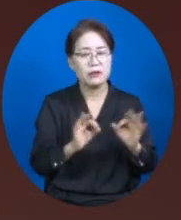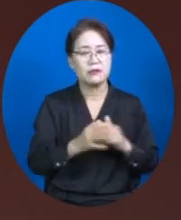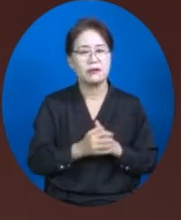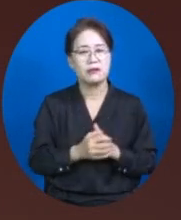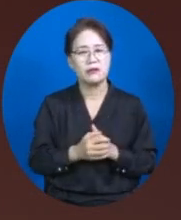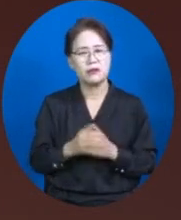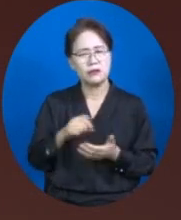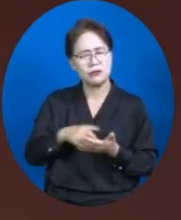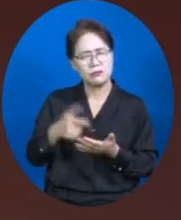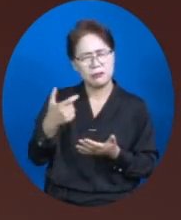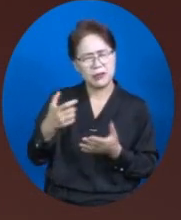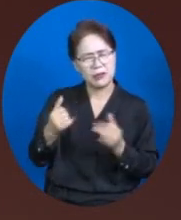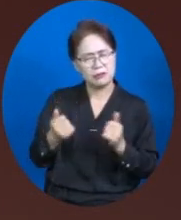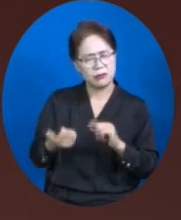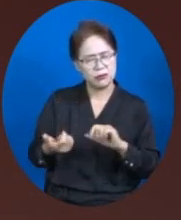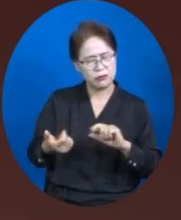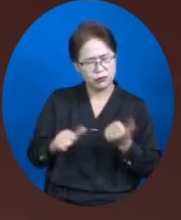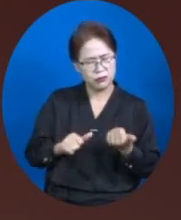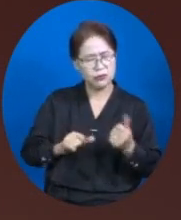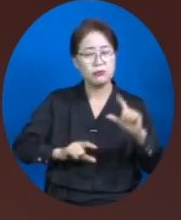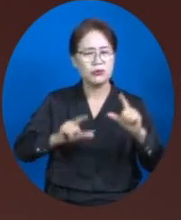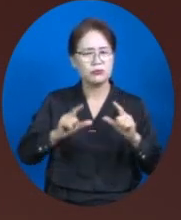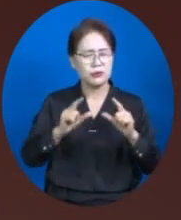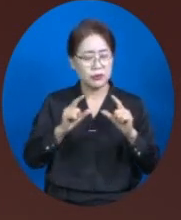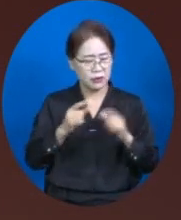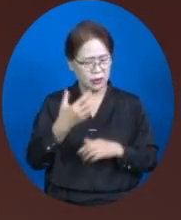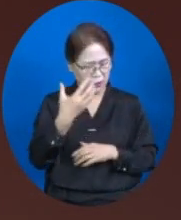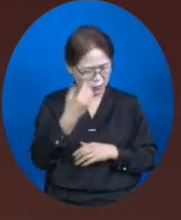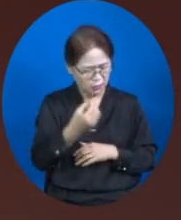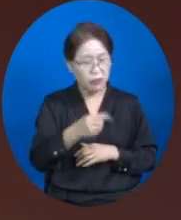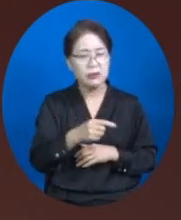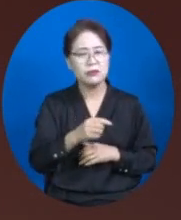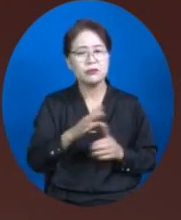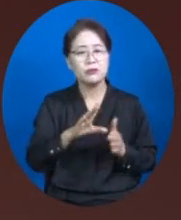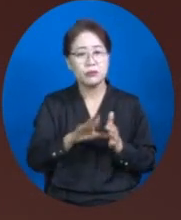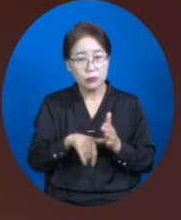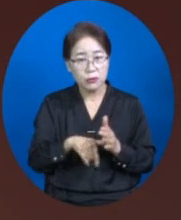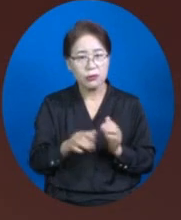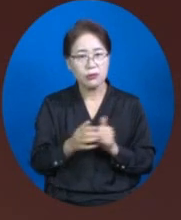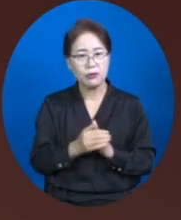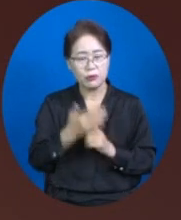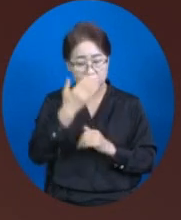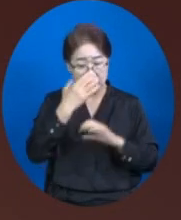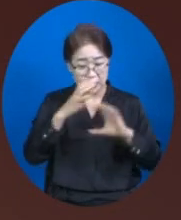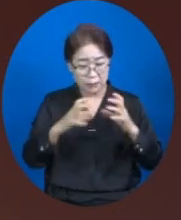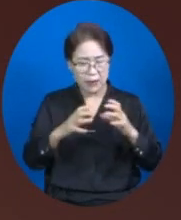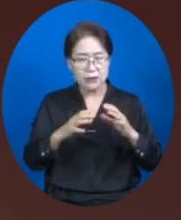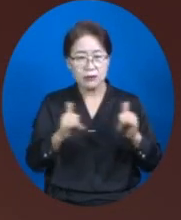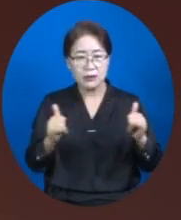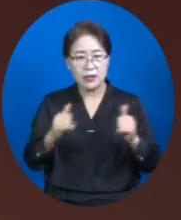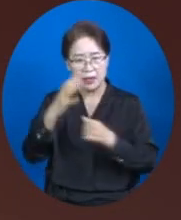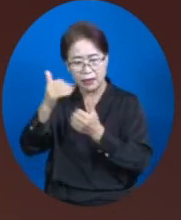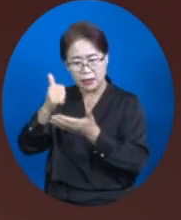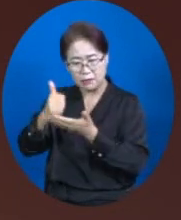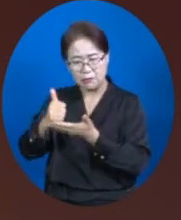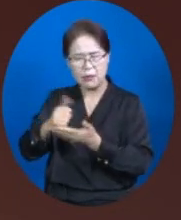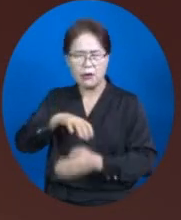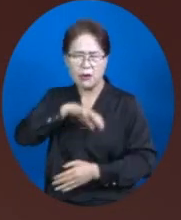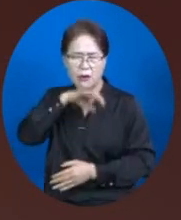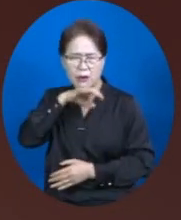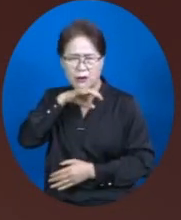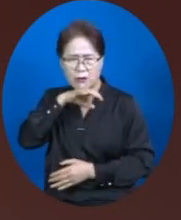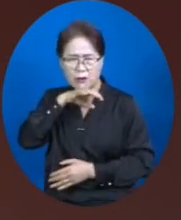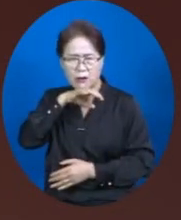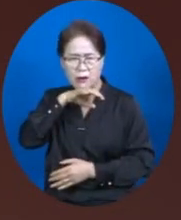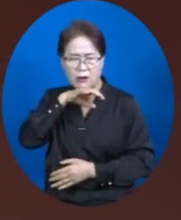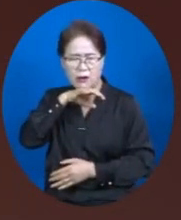수많은 사람들이 죽는 모습을 보았어요 그때만이 아닙니다 이스라엘 백성들이 하나님 앞에서 불평하고